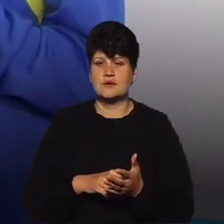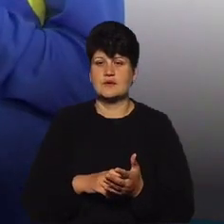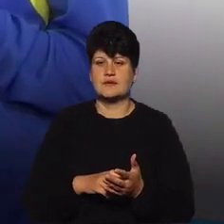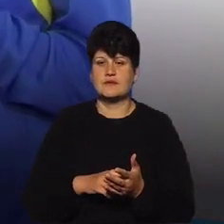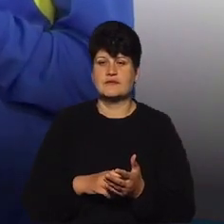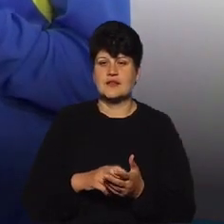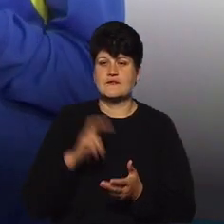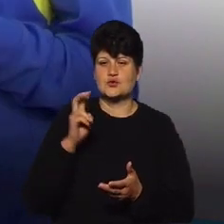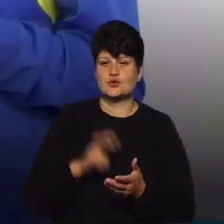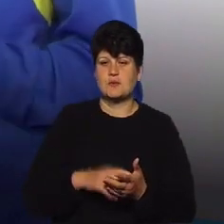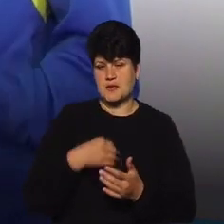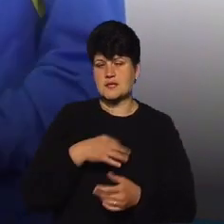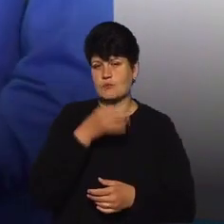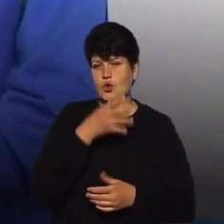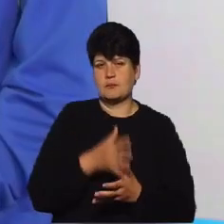мені сподобалося, і далі